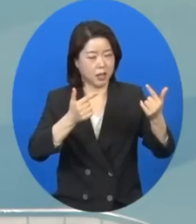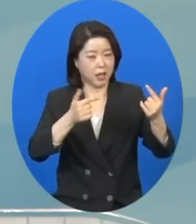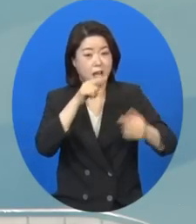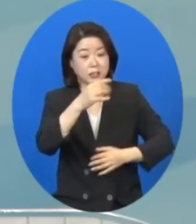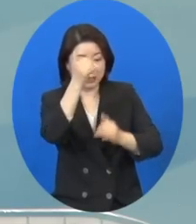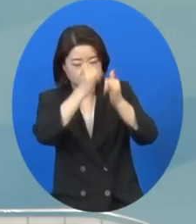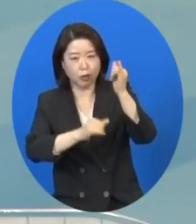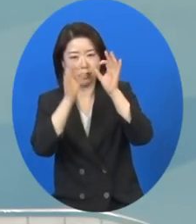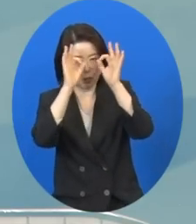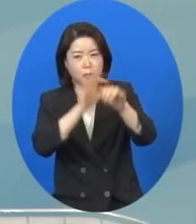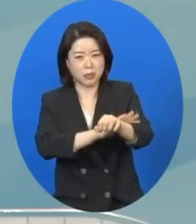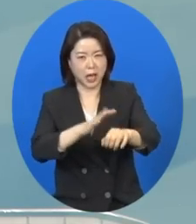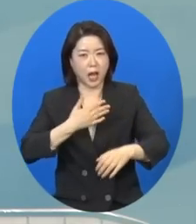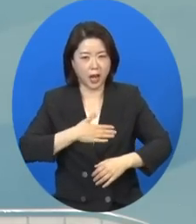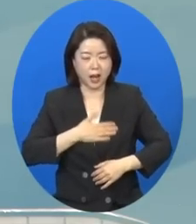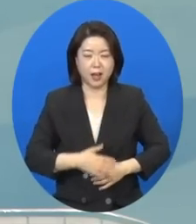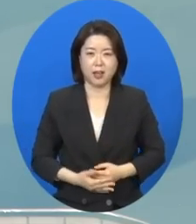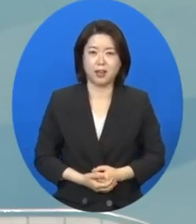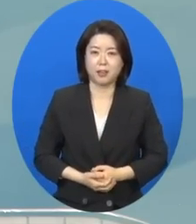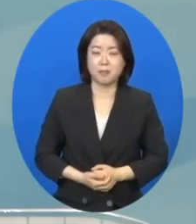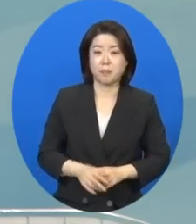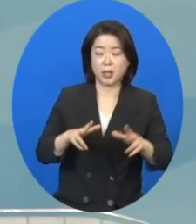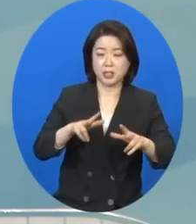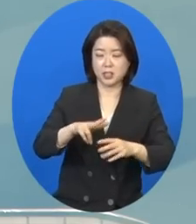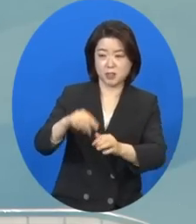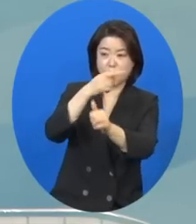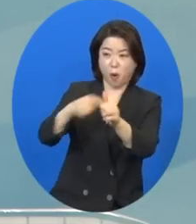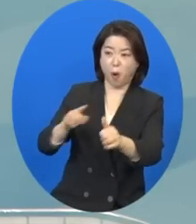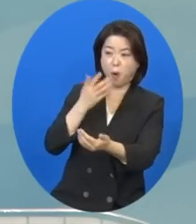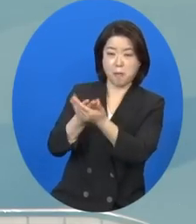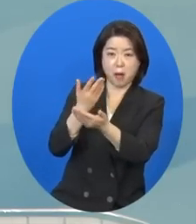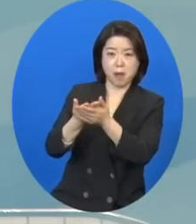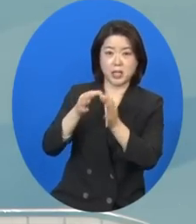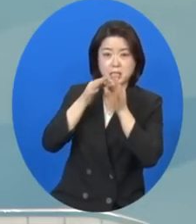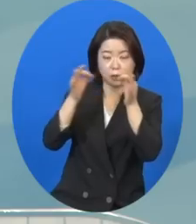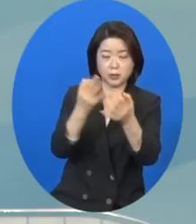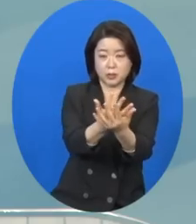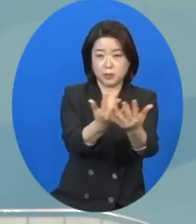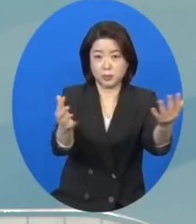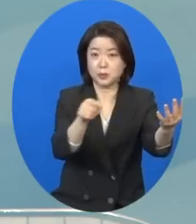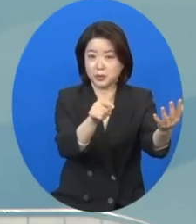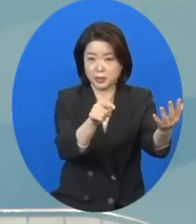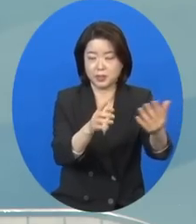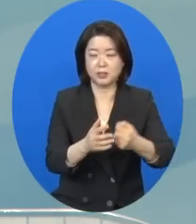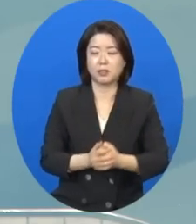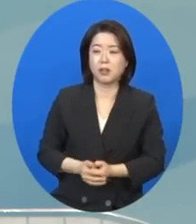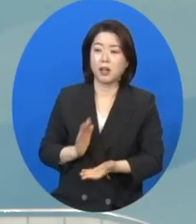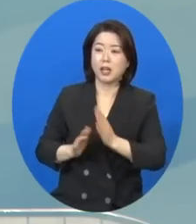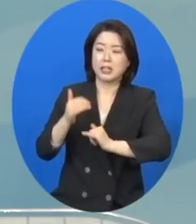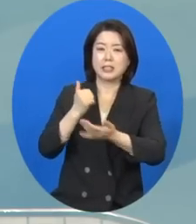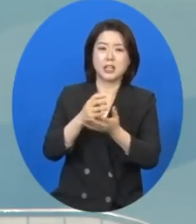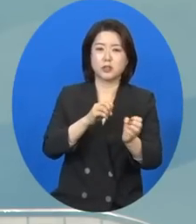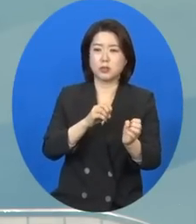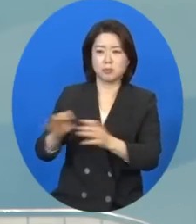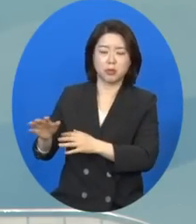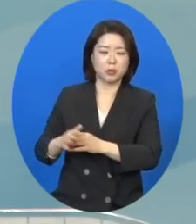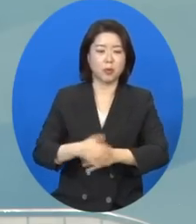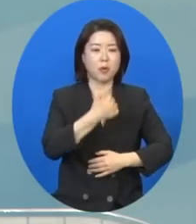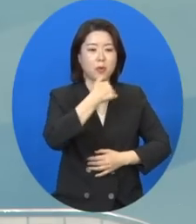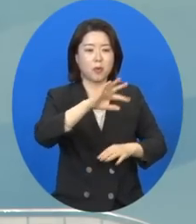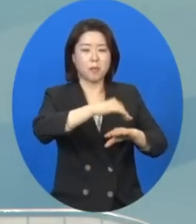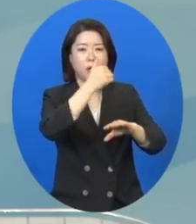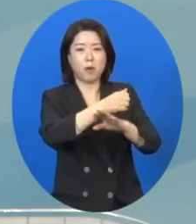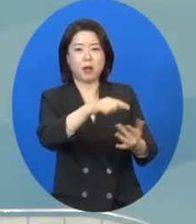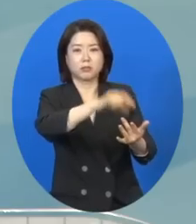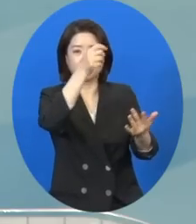독일의 역사만 봐도 잘 알 수 있습니다 지금이 없애버리라고 하는 외치는이 군중들이 예수님을 버리고 황제를 택합니다